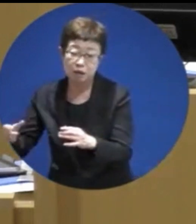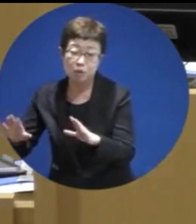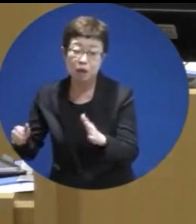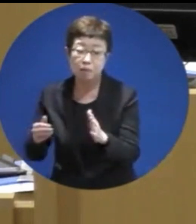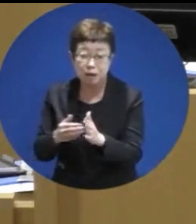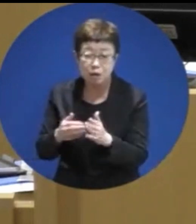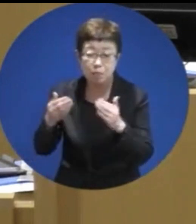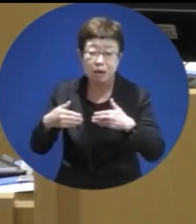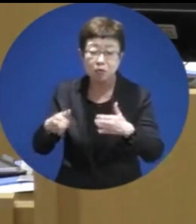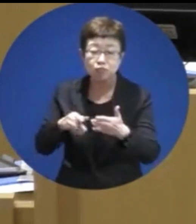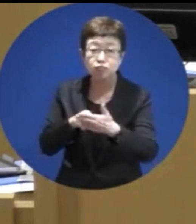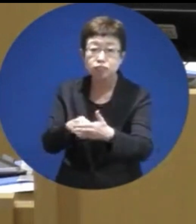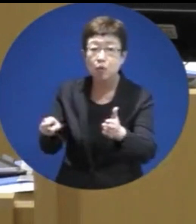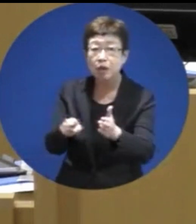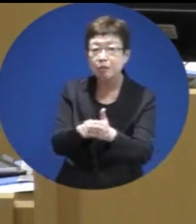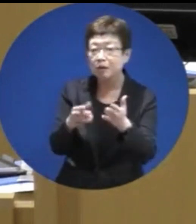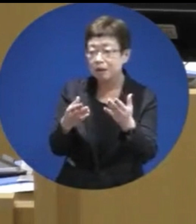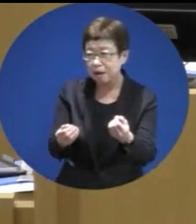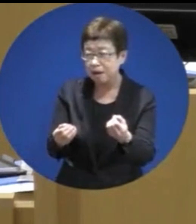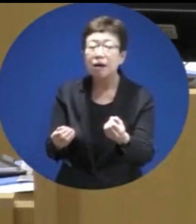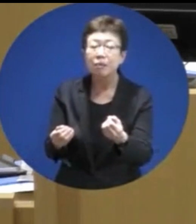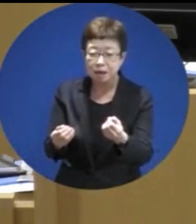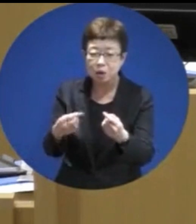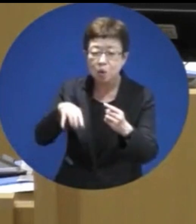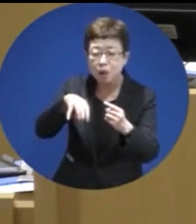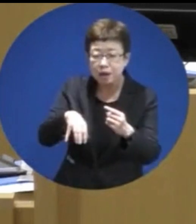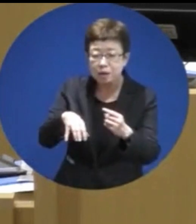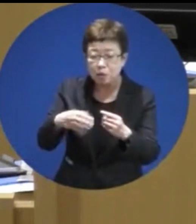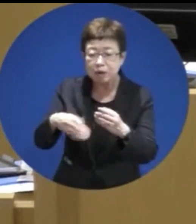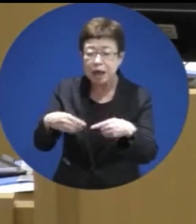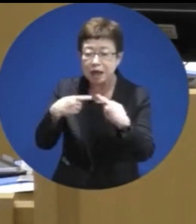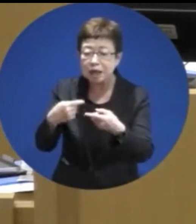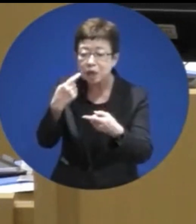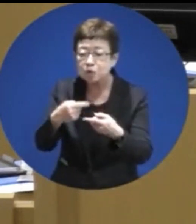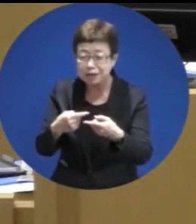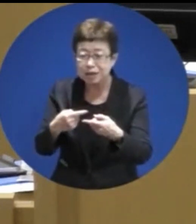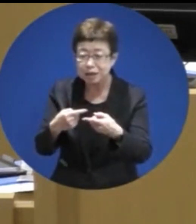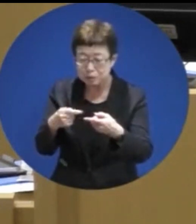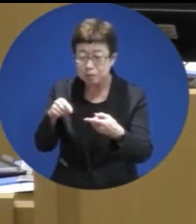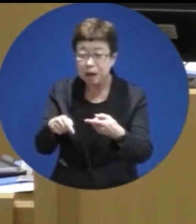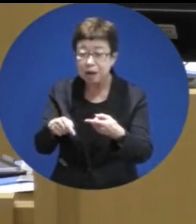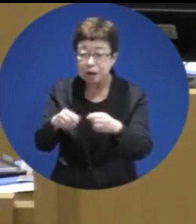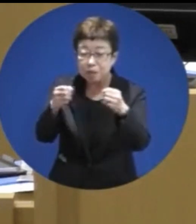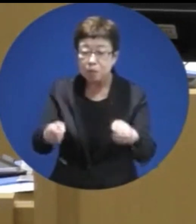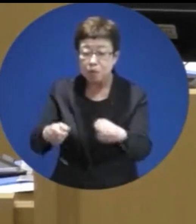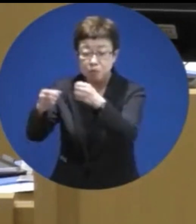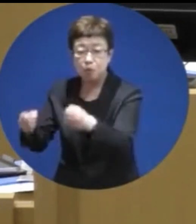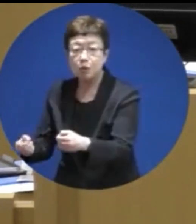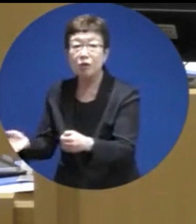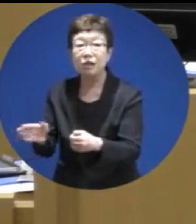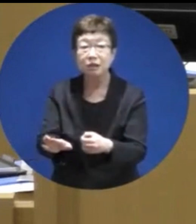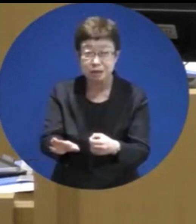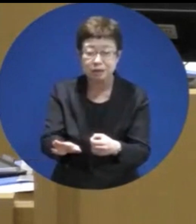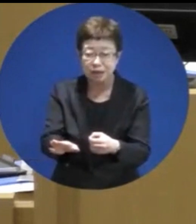アフリー化を図ってきました。また、公園の出入口には車両の進入や公園利用者の飛び出しを防ぐためのポールなどを設置し、